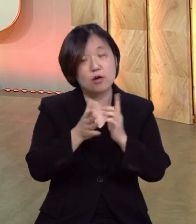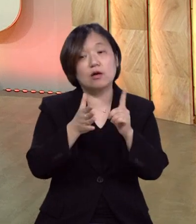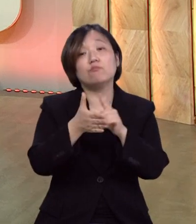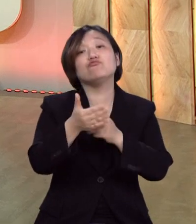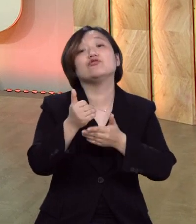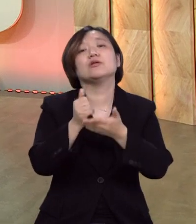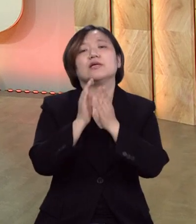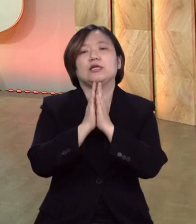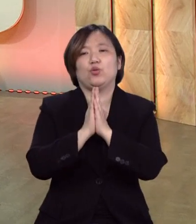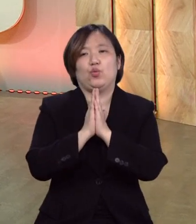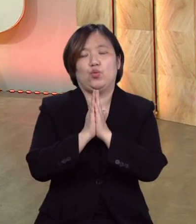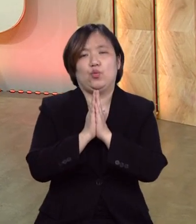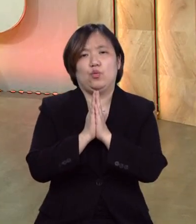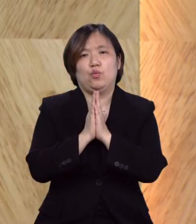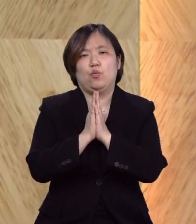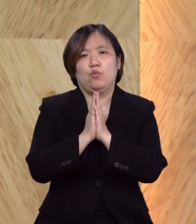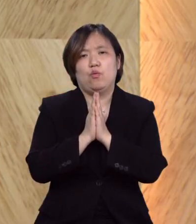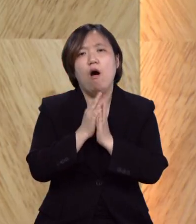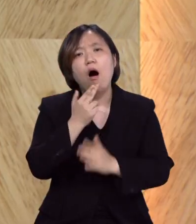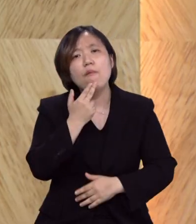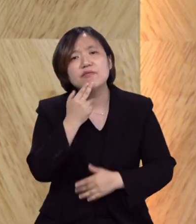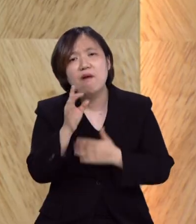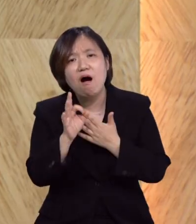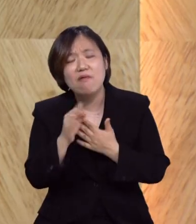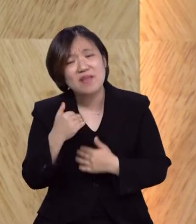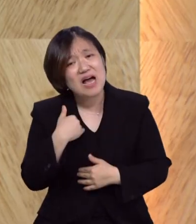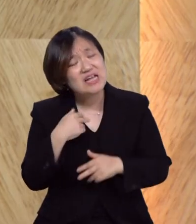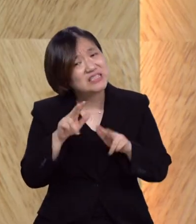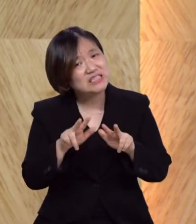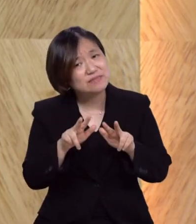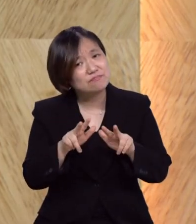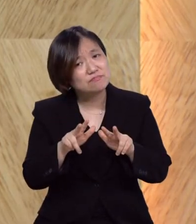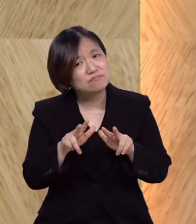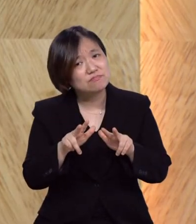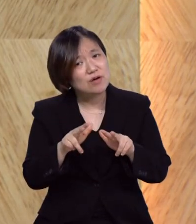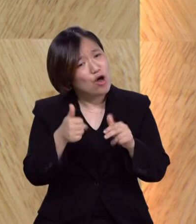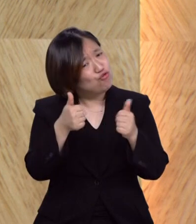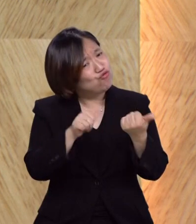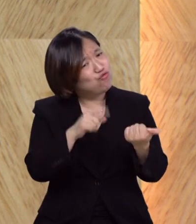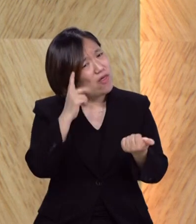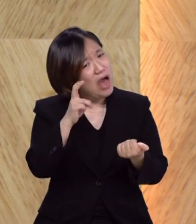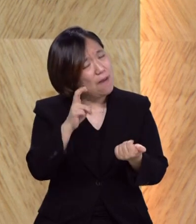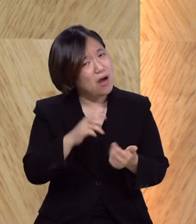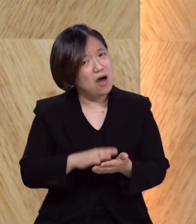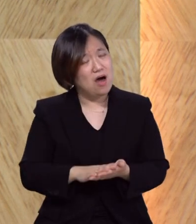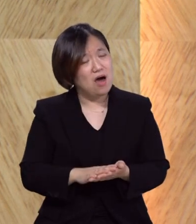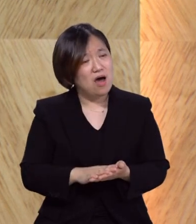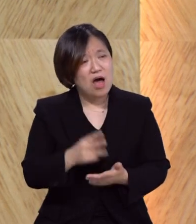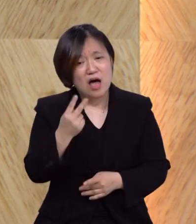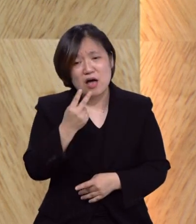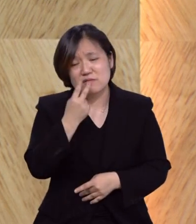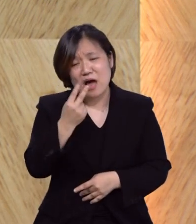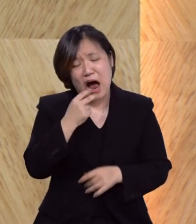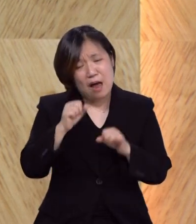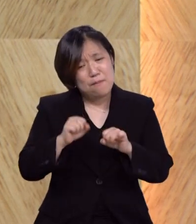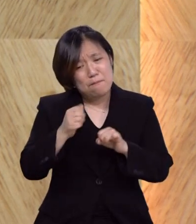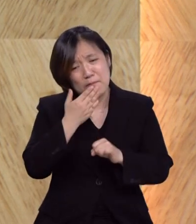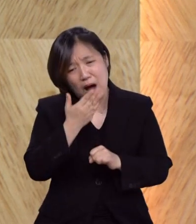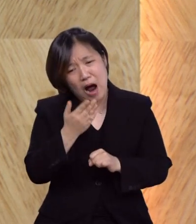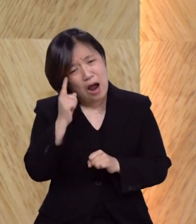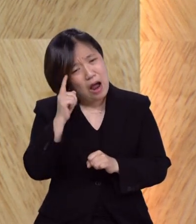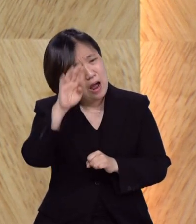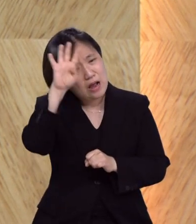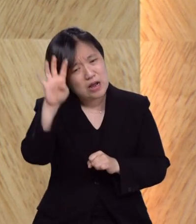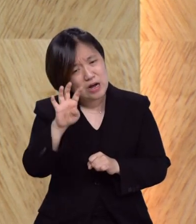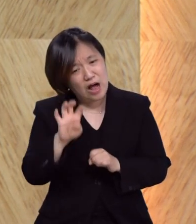않았더라면 내가 과연 지금 살아 있겠는가라는 그런 말씀을